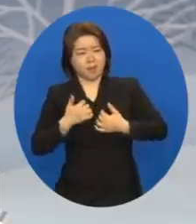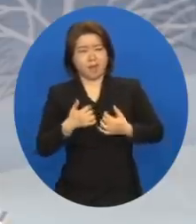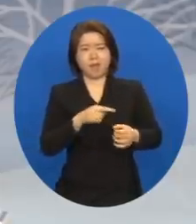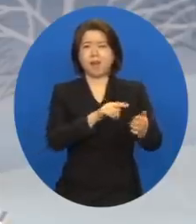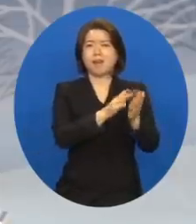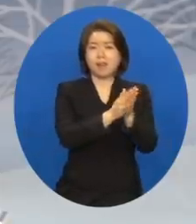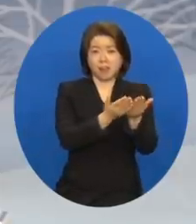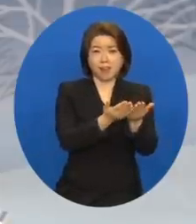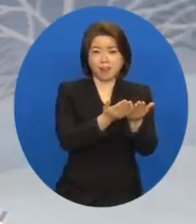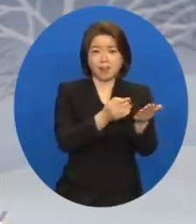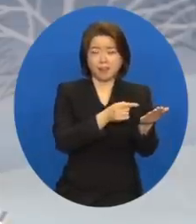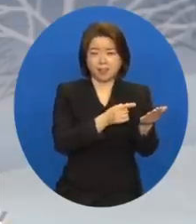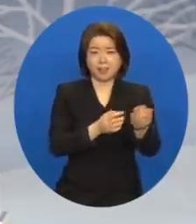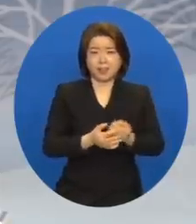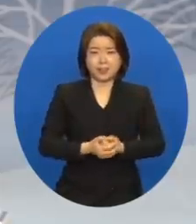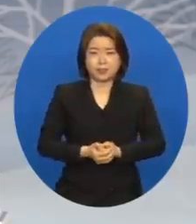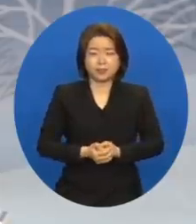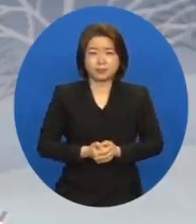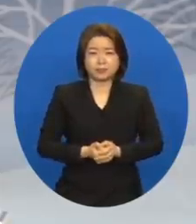책입니다.